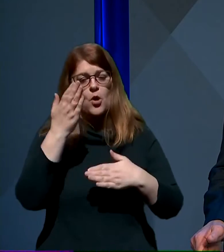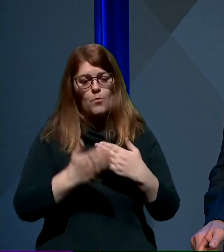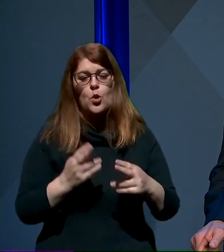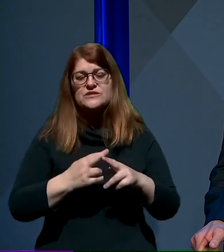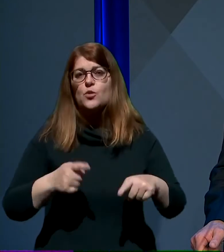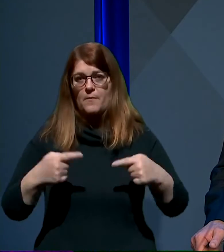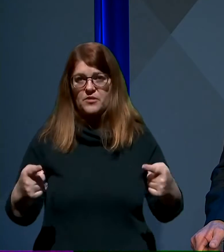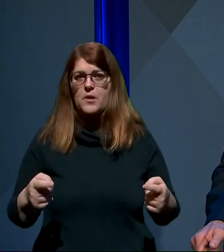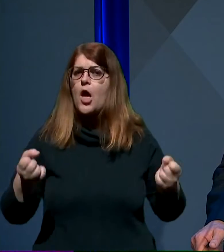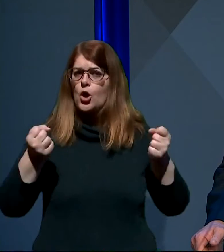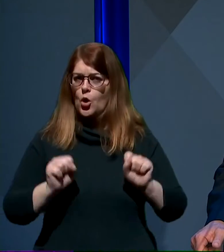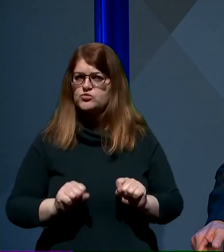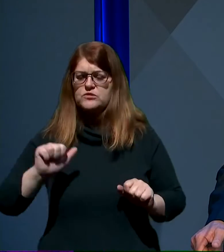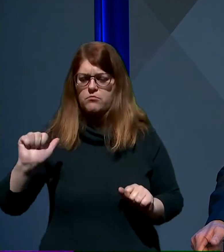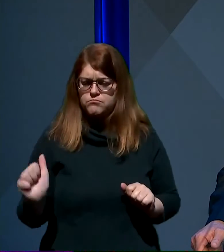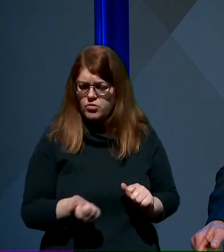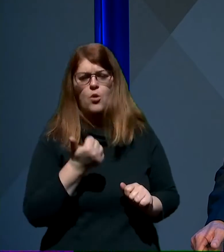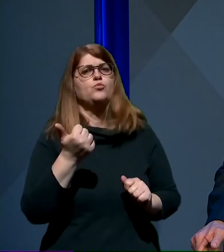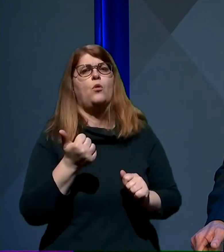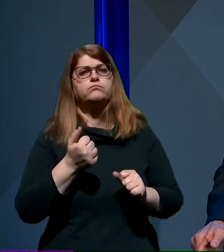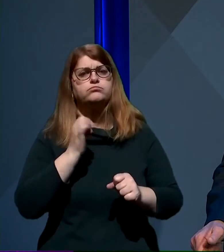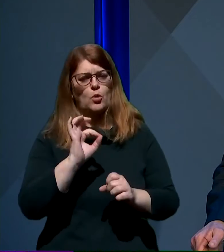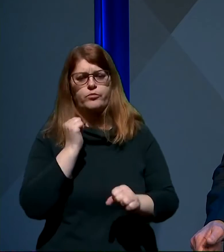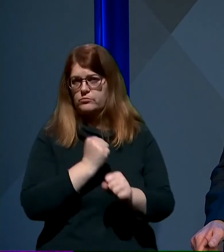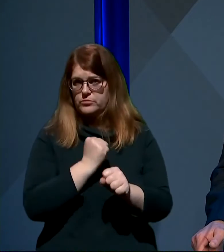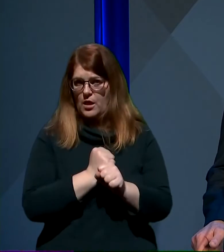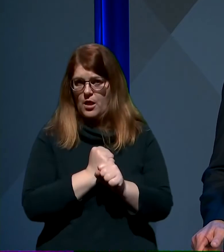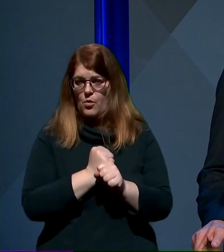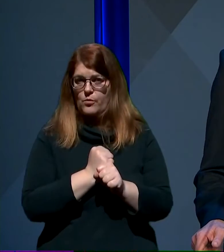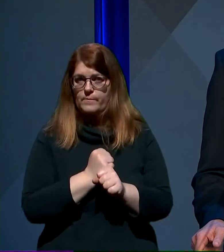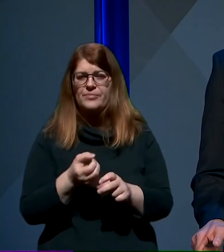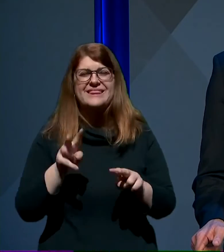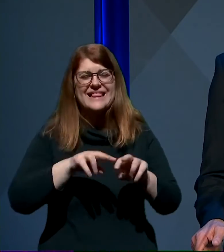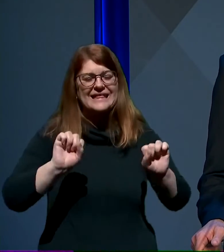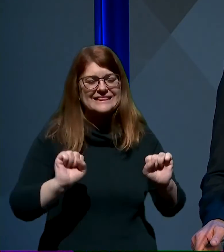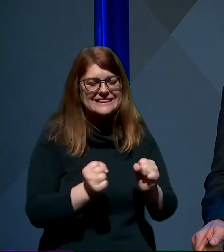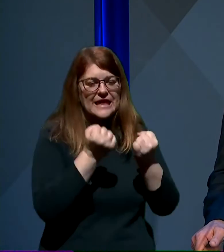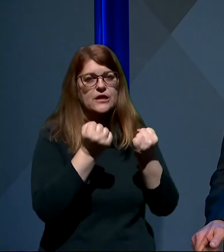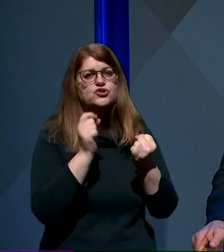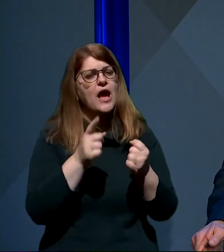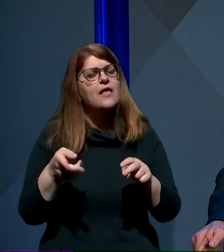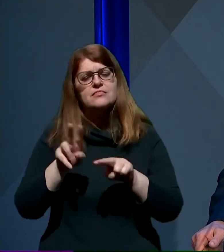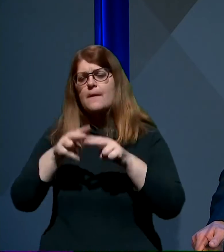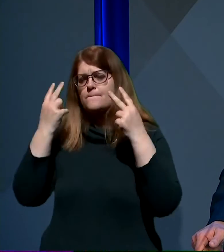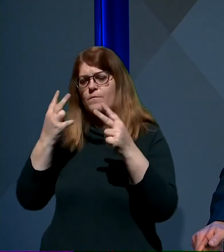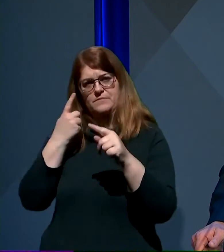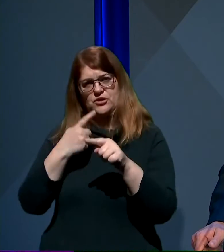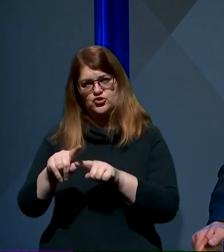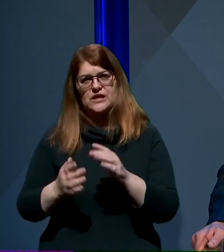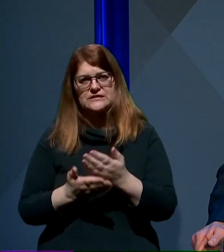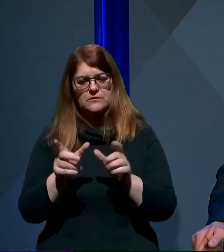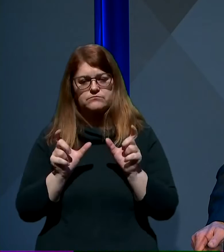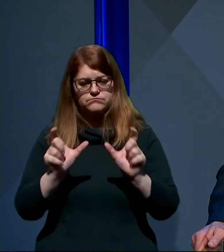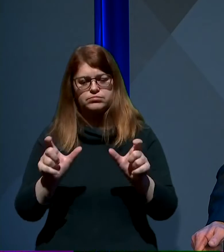epidemije gospodarstvo zopet stalo na svojih nogah. Najtežji, a hkrati najpomembnejši del za